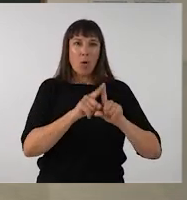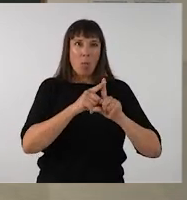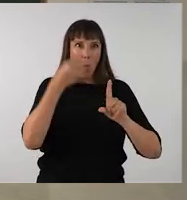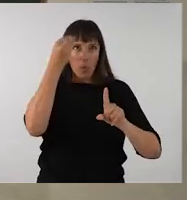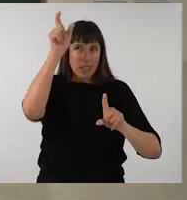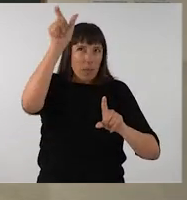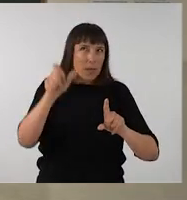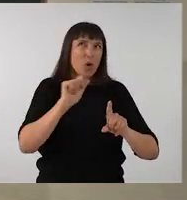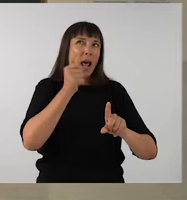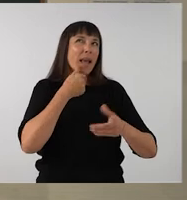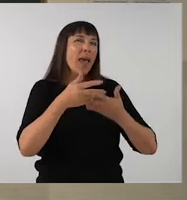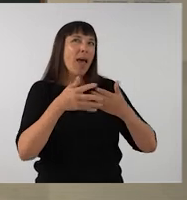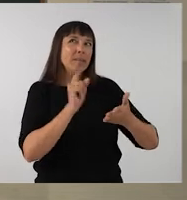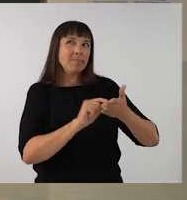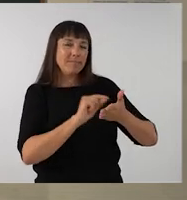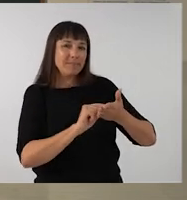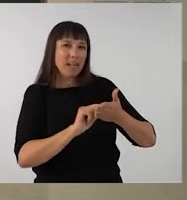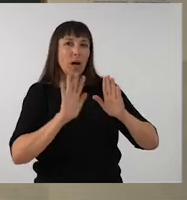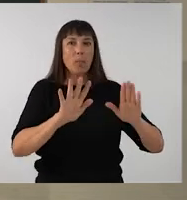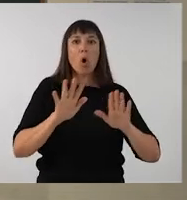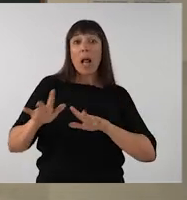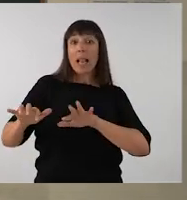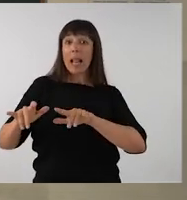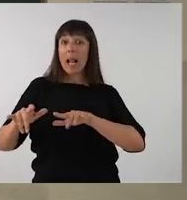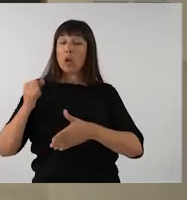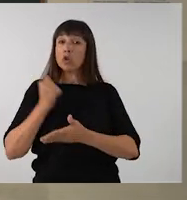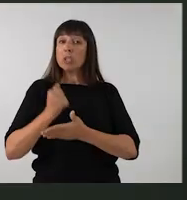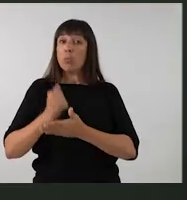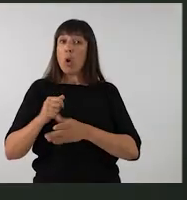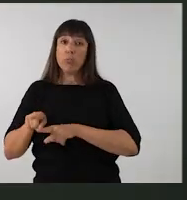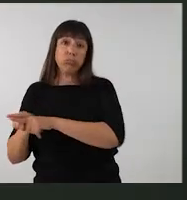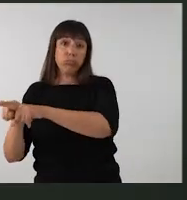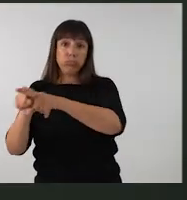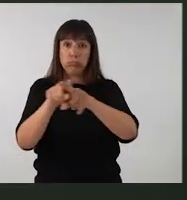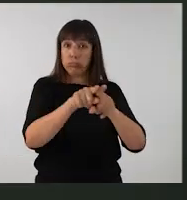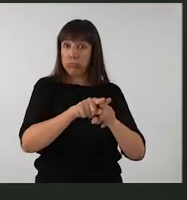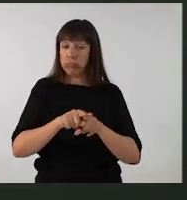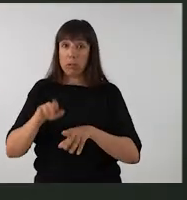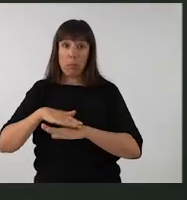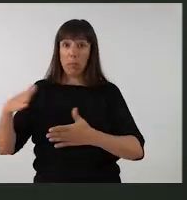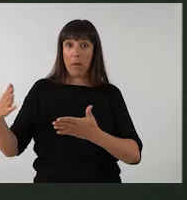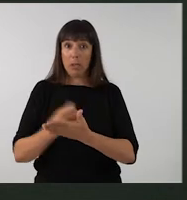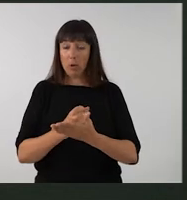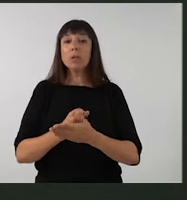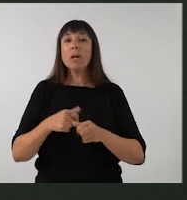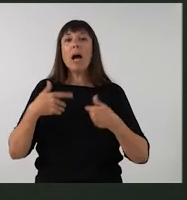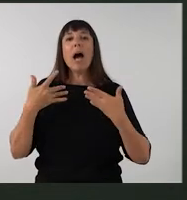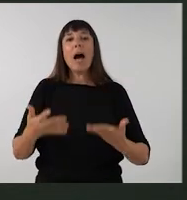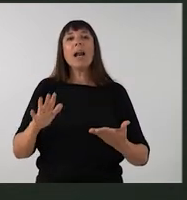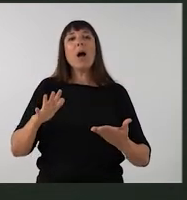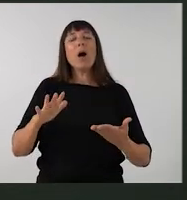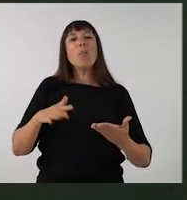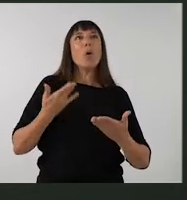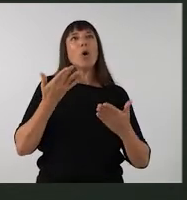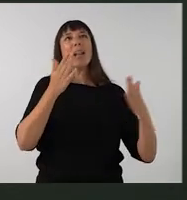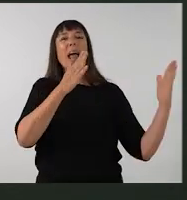una personalitat que ens remet a aquella persona. No? En canvi, les lletres del teclat, els signes del teclat són